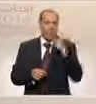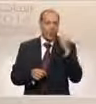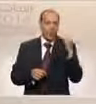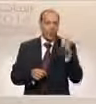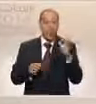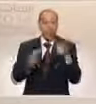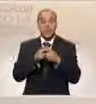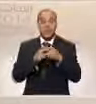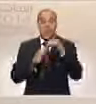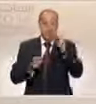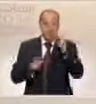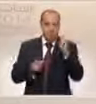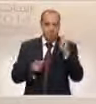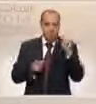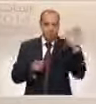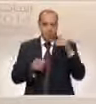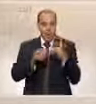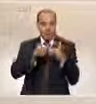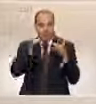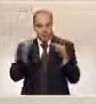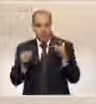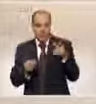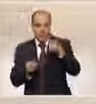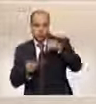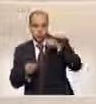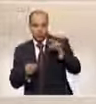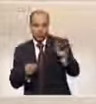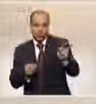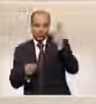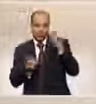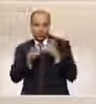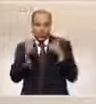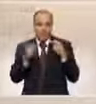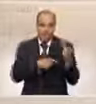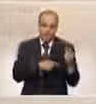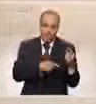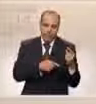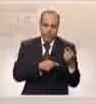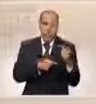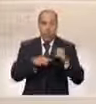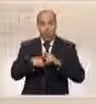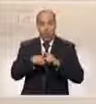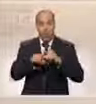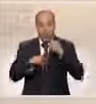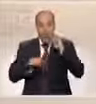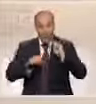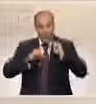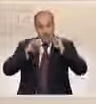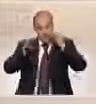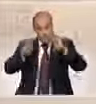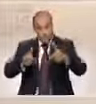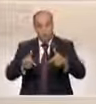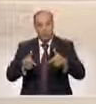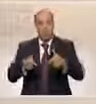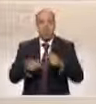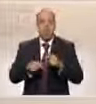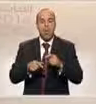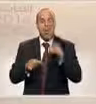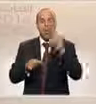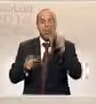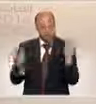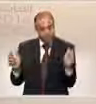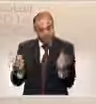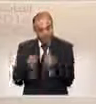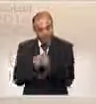الدوله القادمه من الشعب ومن الاوساط الشعبيه وهو رجل المرحله هو رجل الوفاق هو